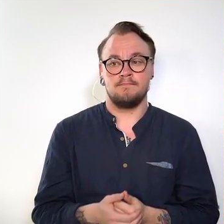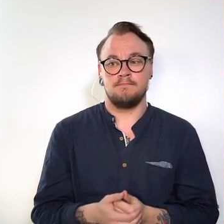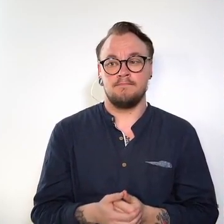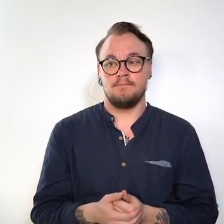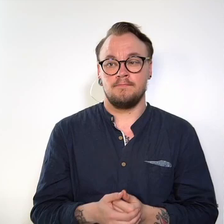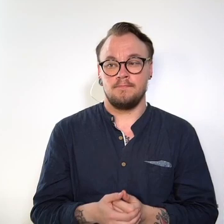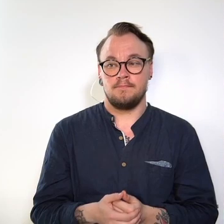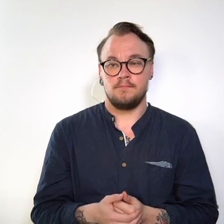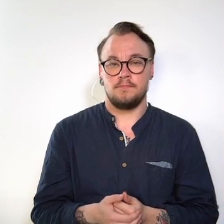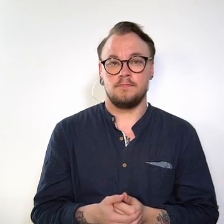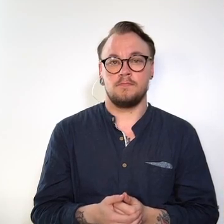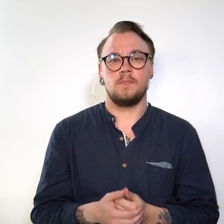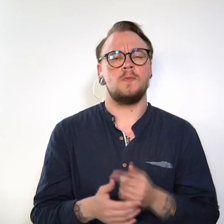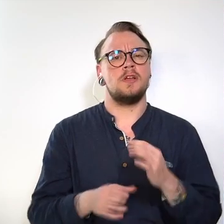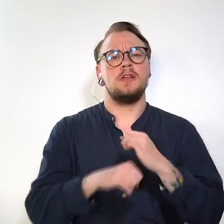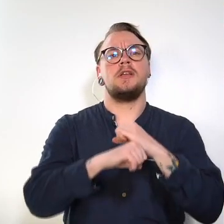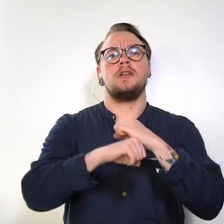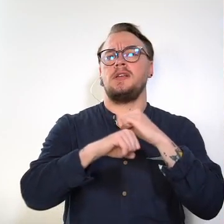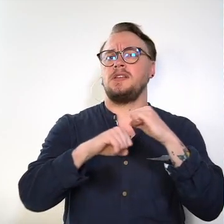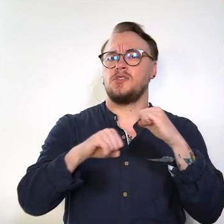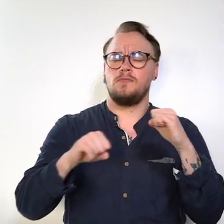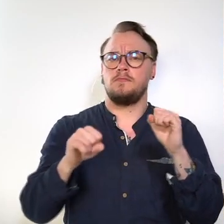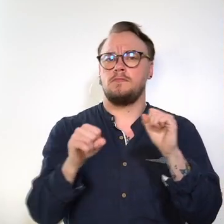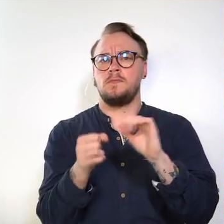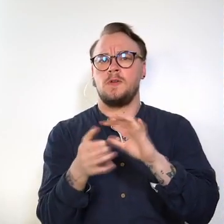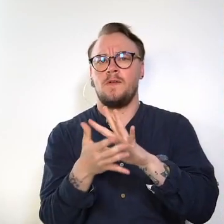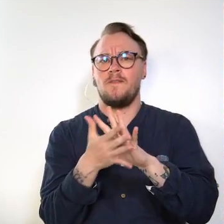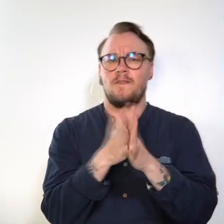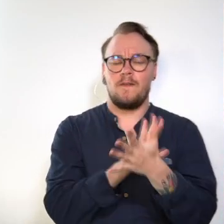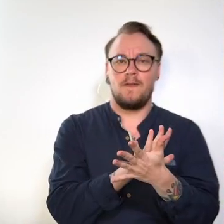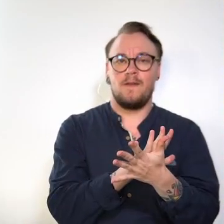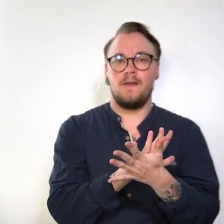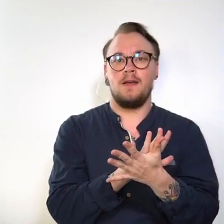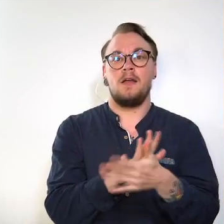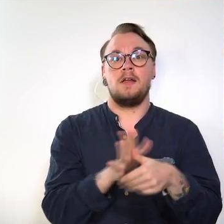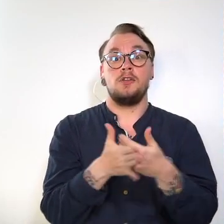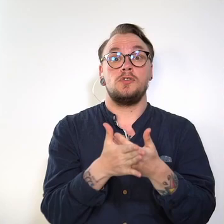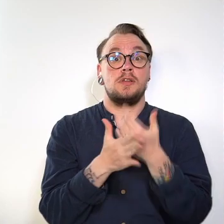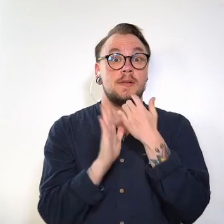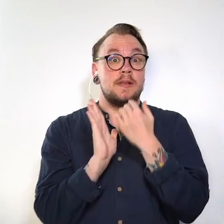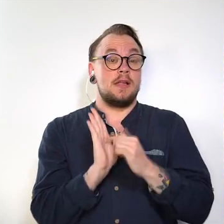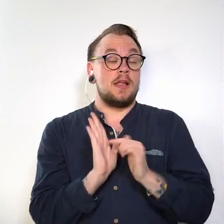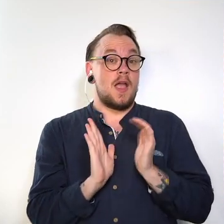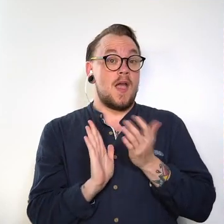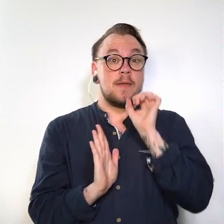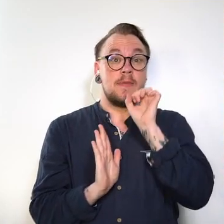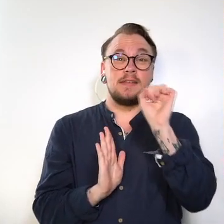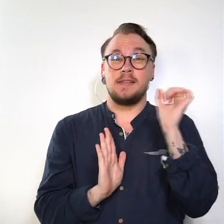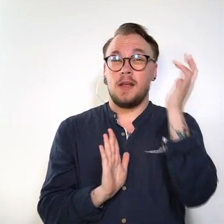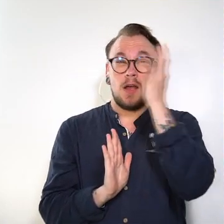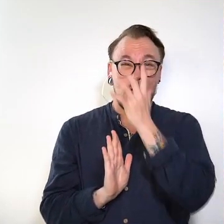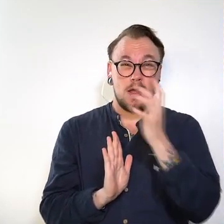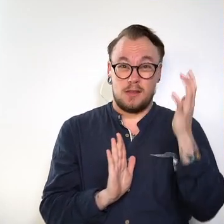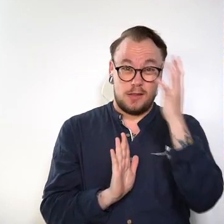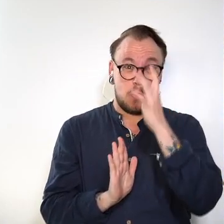suuri merkittävä murrosvaihe. Silloin pääsi läpi jopa feministinen ajattelu,